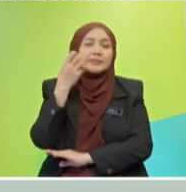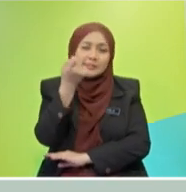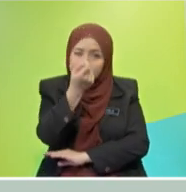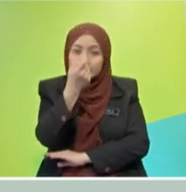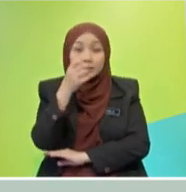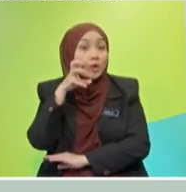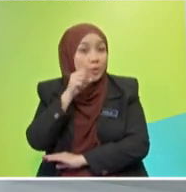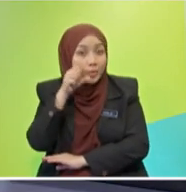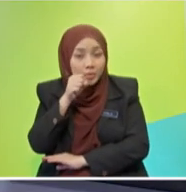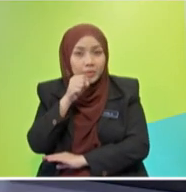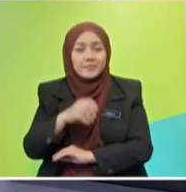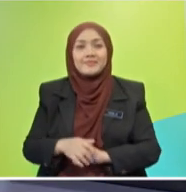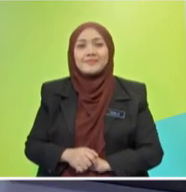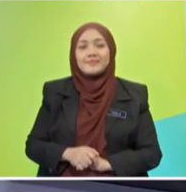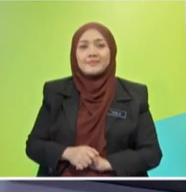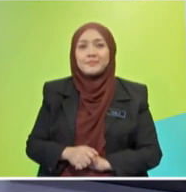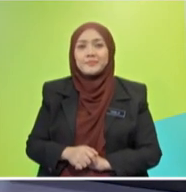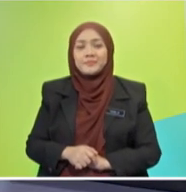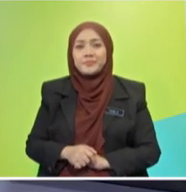Oke boleh